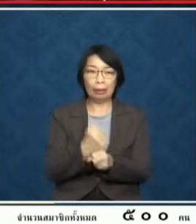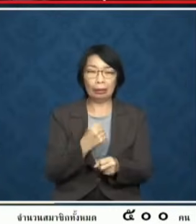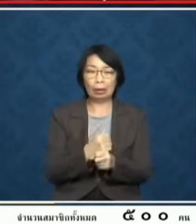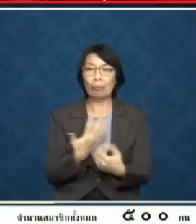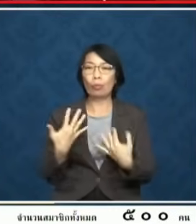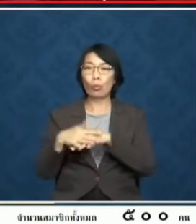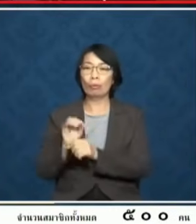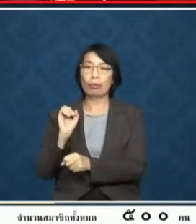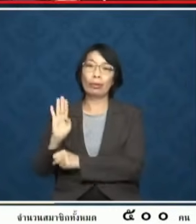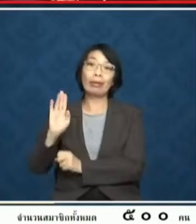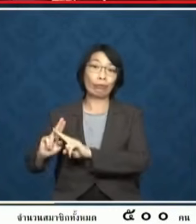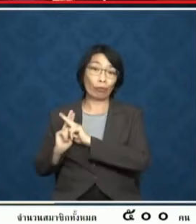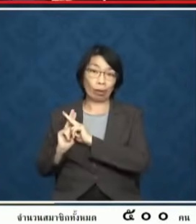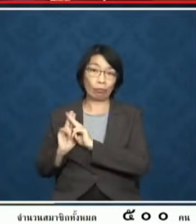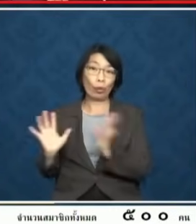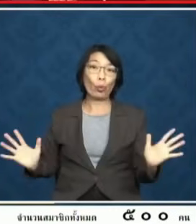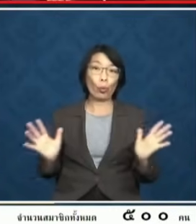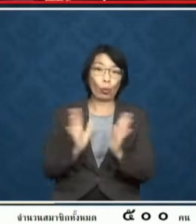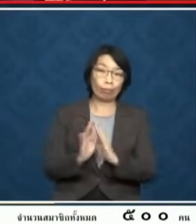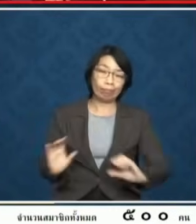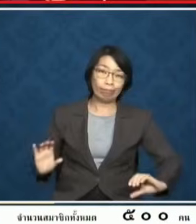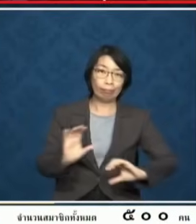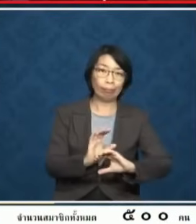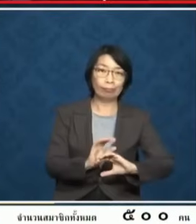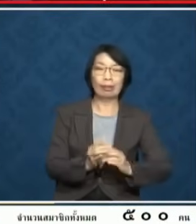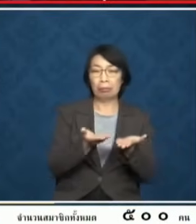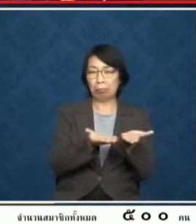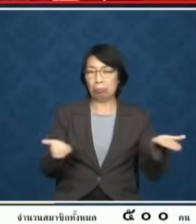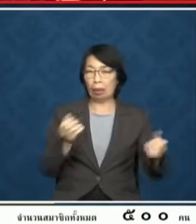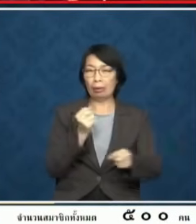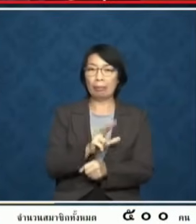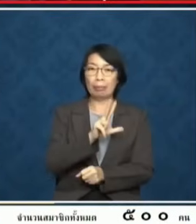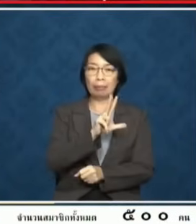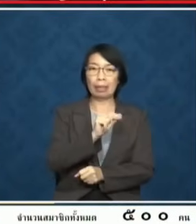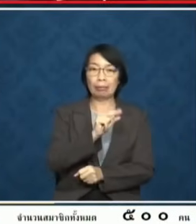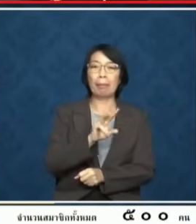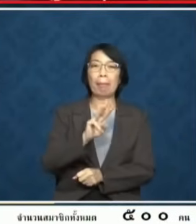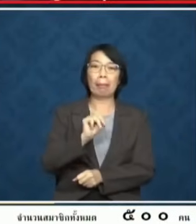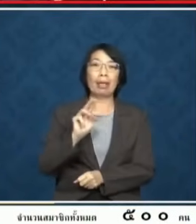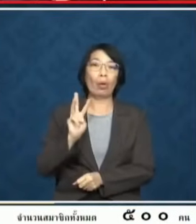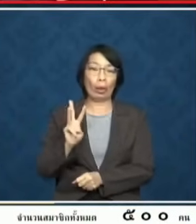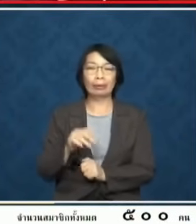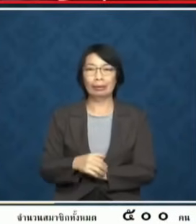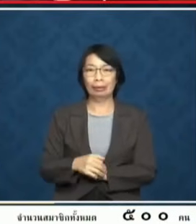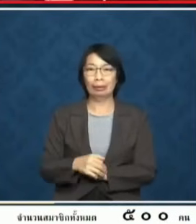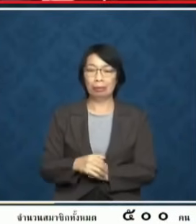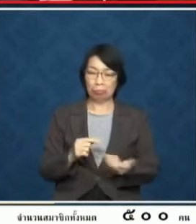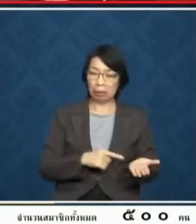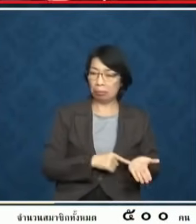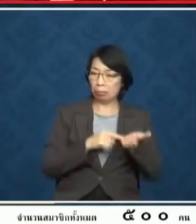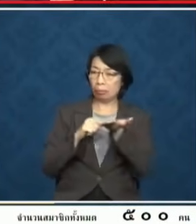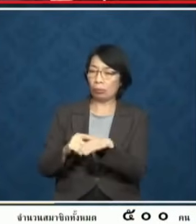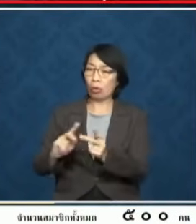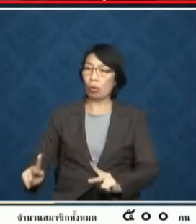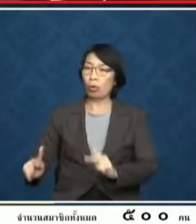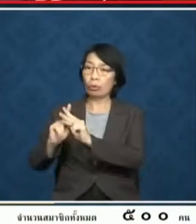กับเอกชนตั้งโซลารฟาร์ม 310เวตโดยมีการทำเรื่องขอให้กระทรวงพลังงานค่ะเปิดรับ